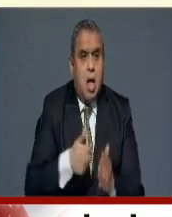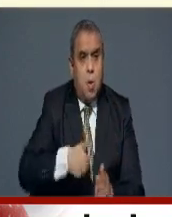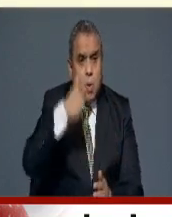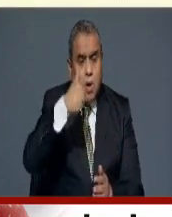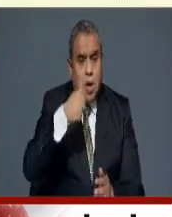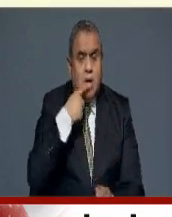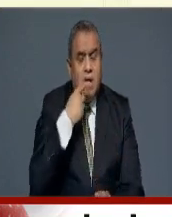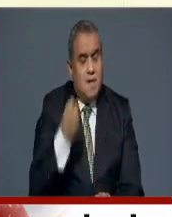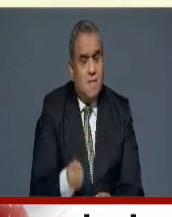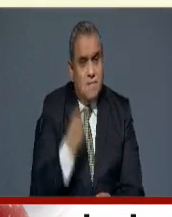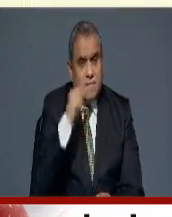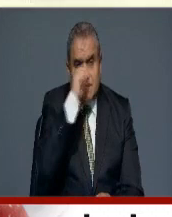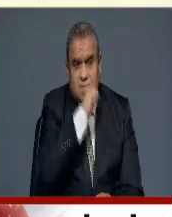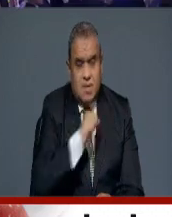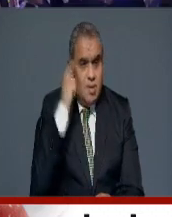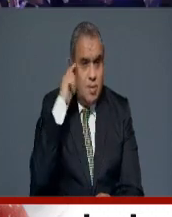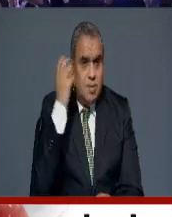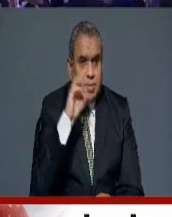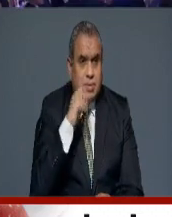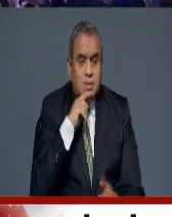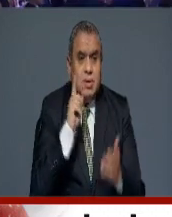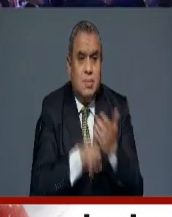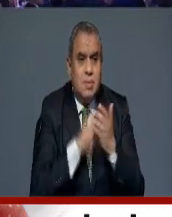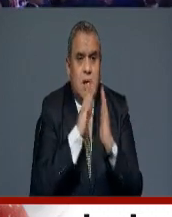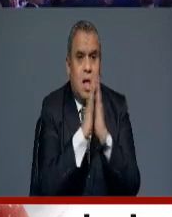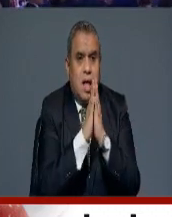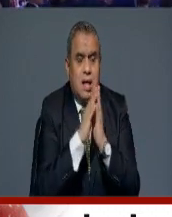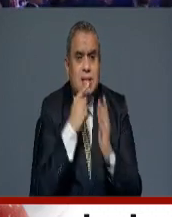أولى فقرات الحفل. ثانية واحدة ثانية واحدة،